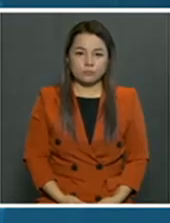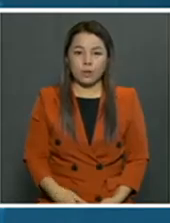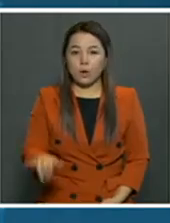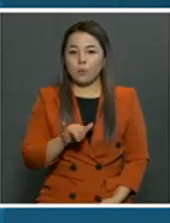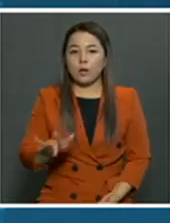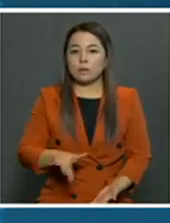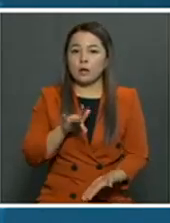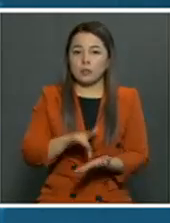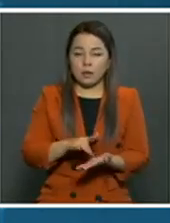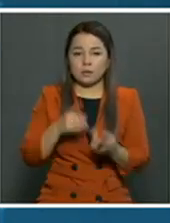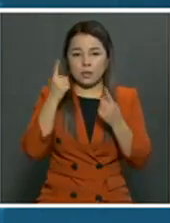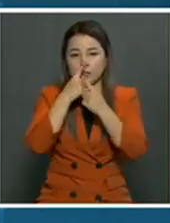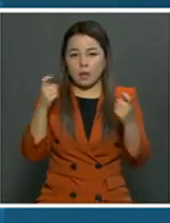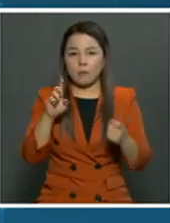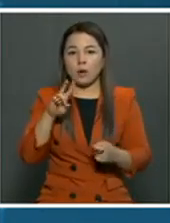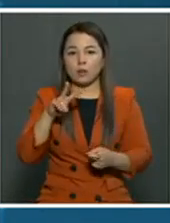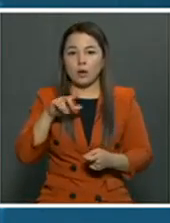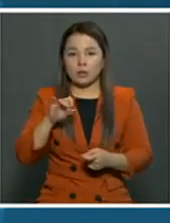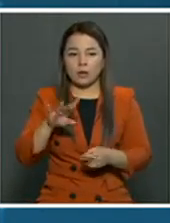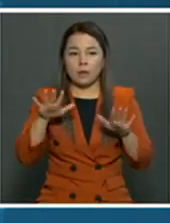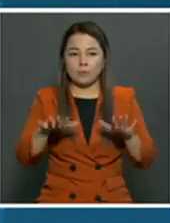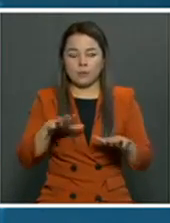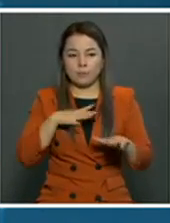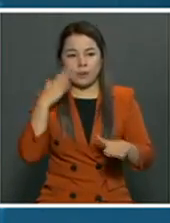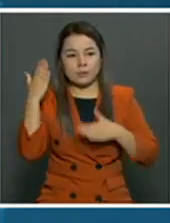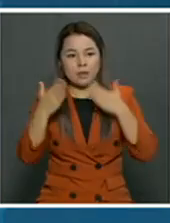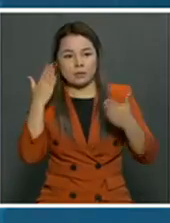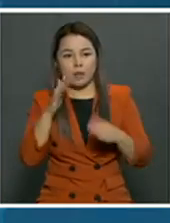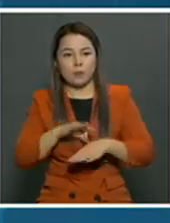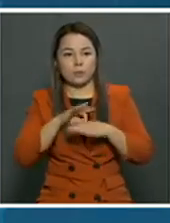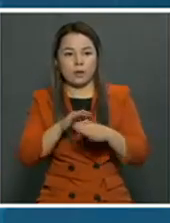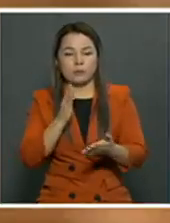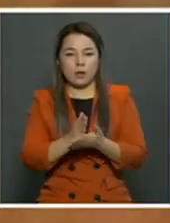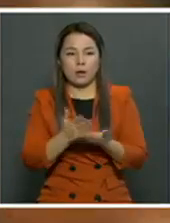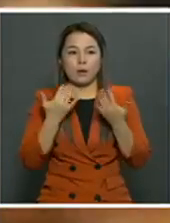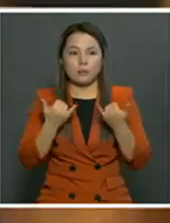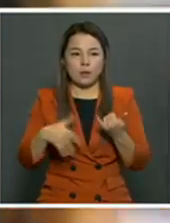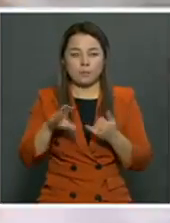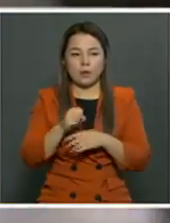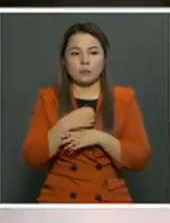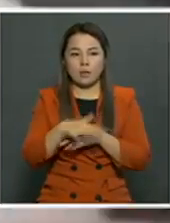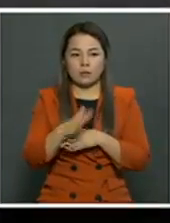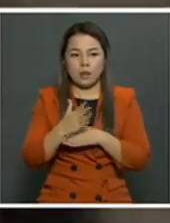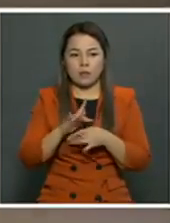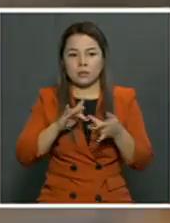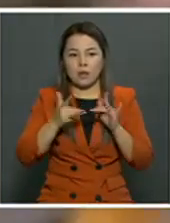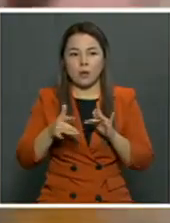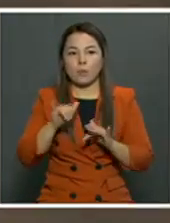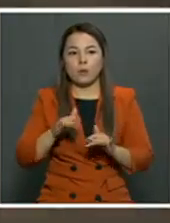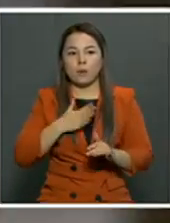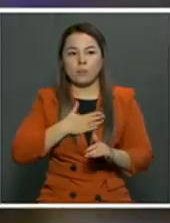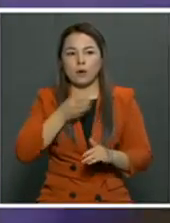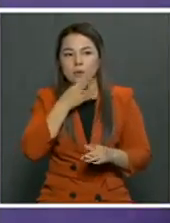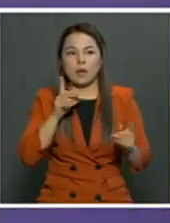Ал Уралда танымал блогер карантинге қарамай мейрамханада сауық сайран құрған. Бұл аздай ол әрекетін әлеуметтік желіде жариялап, Урал мені